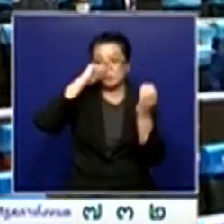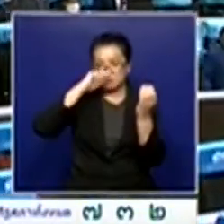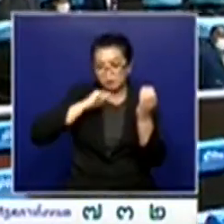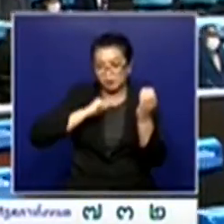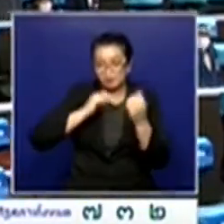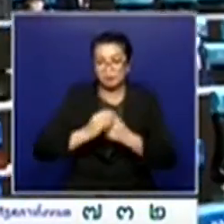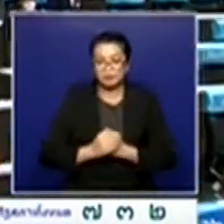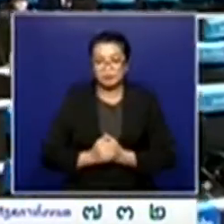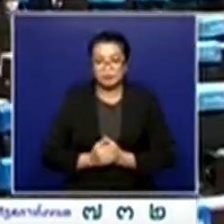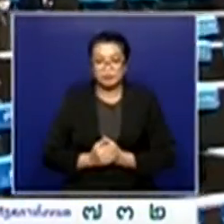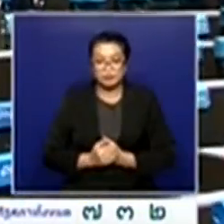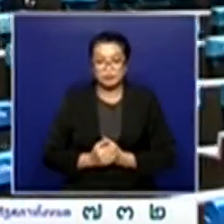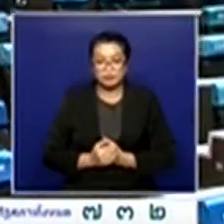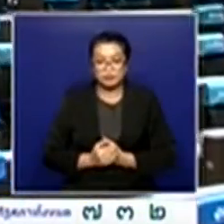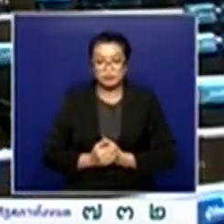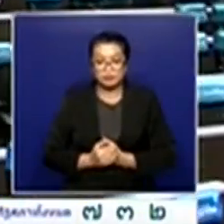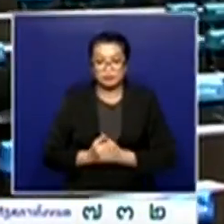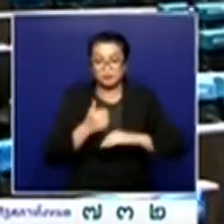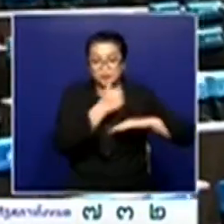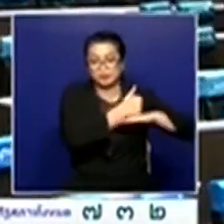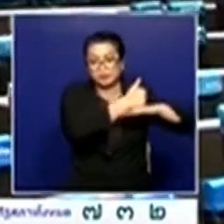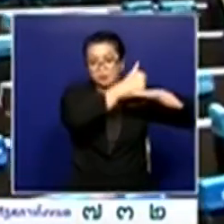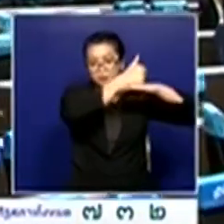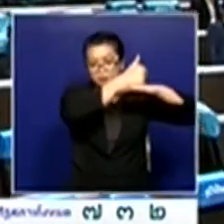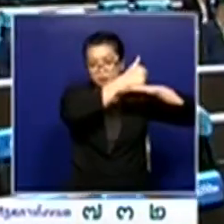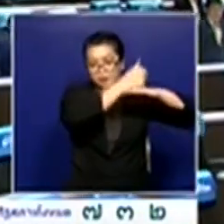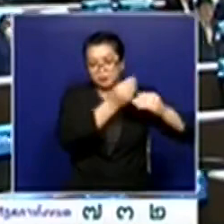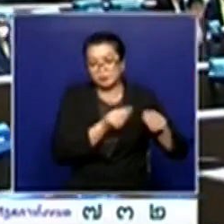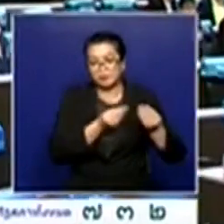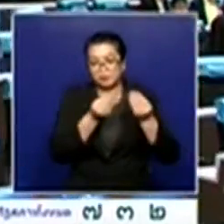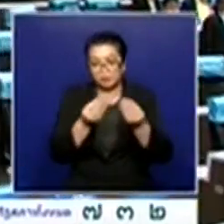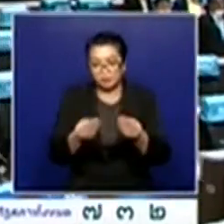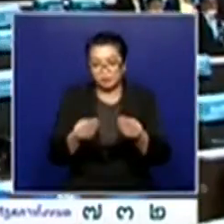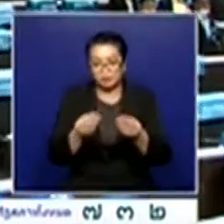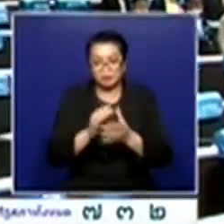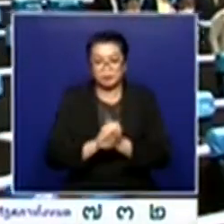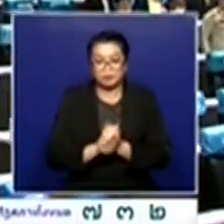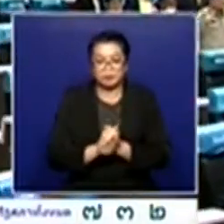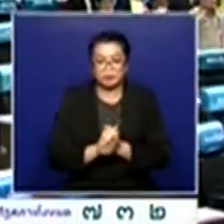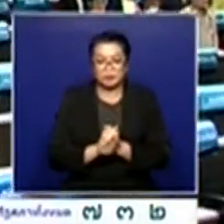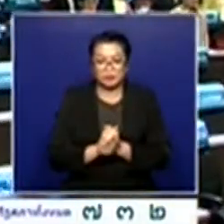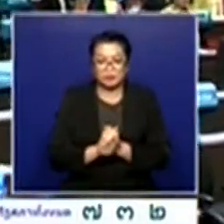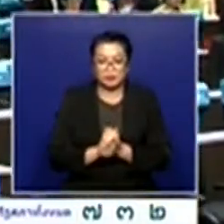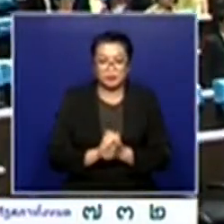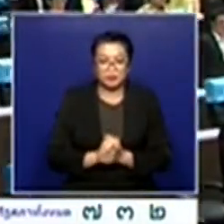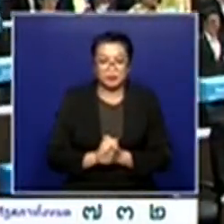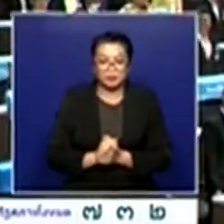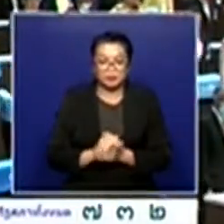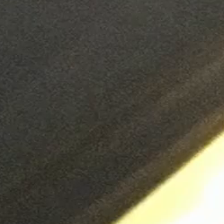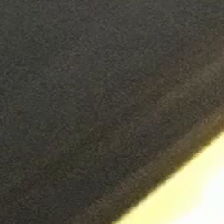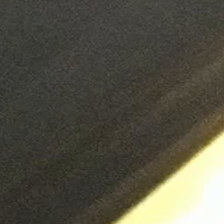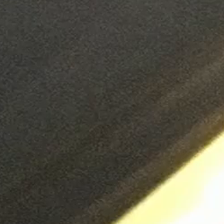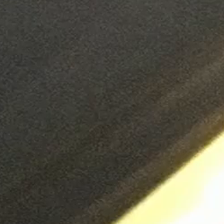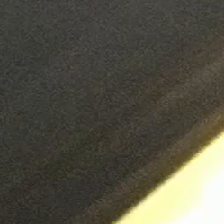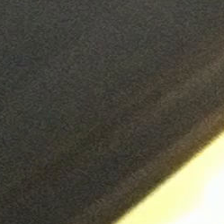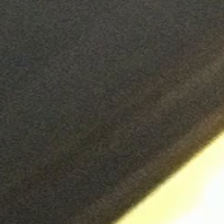ดแย้งได้มากน้อยขนาดไหนแต่สิ่งที่หลายฝ่ายจับตามองจากนี้ก็คือ ข้อเสนอที่รับแล้วและจะทำอย่างไรนะคะ